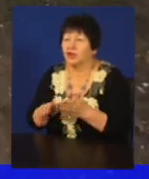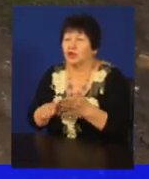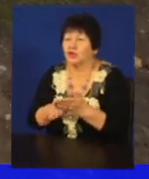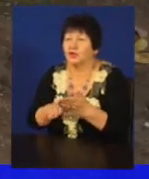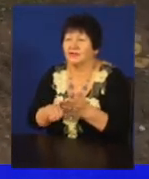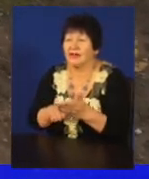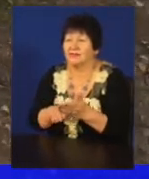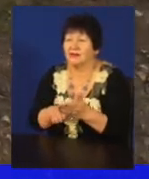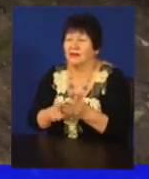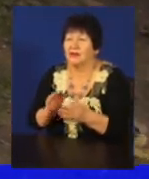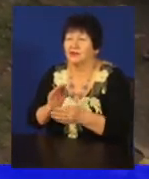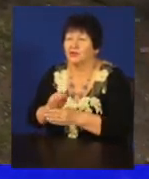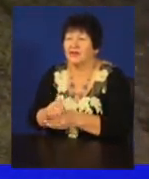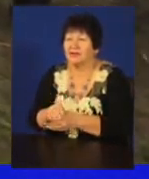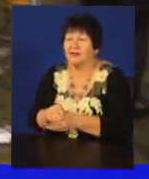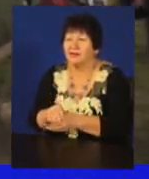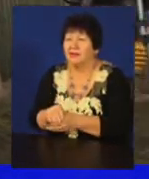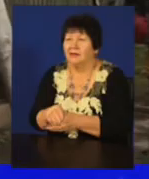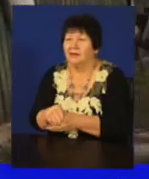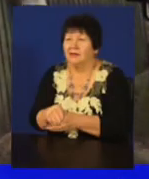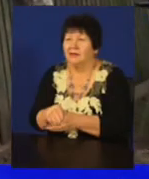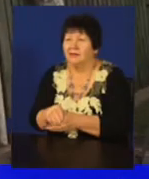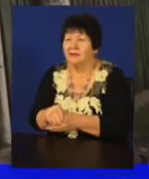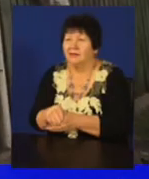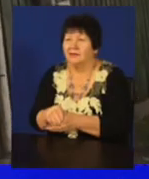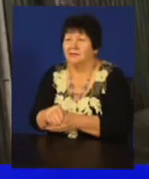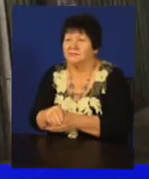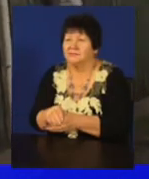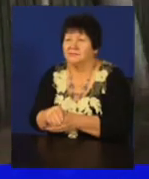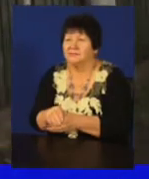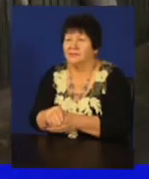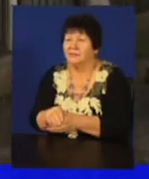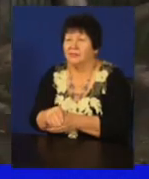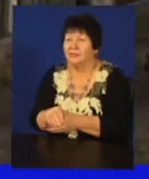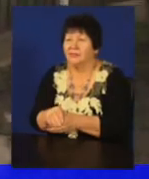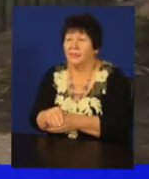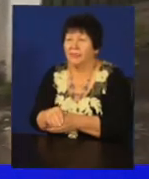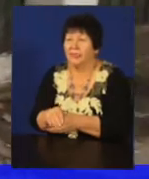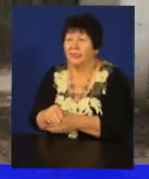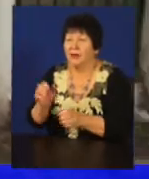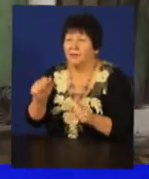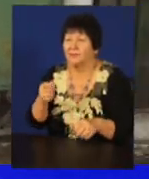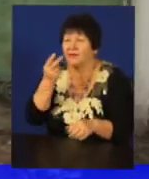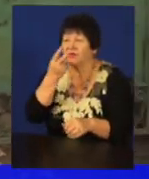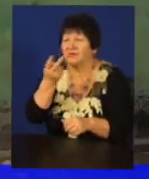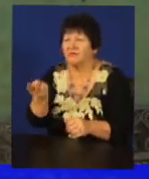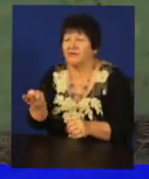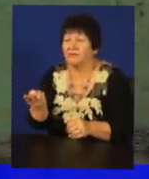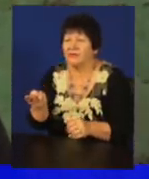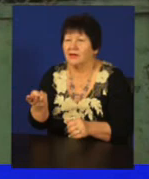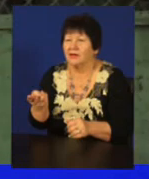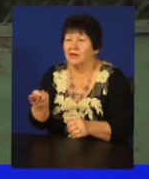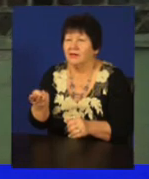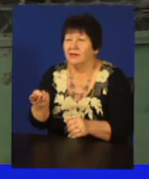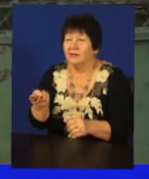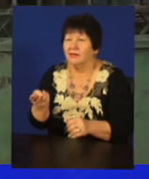Da, deja s-a dotat Apă Canal cu două astfel de dispozitive. Da. Și se poate de văzut și defecțiunile sau